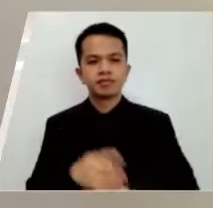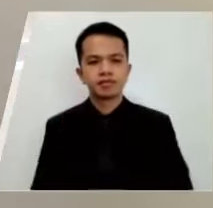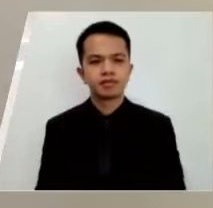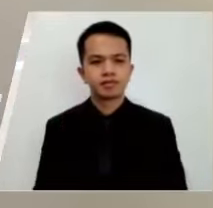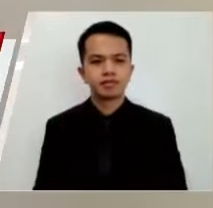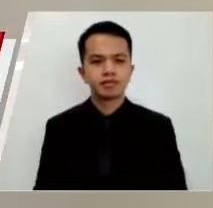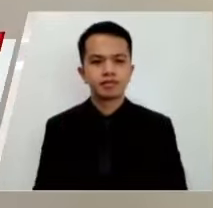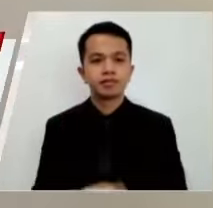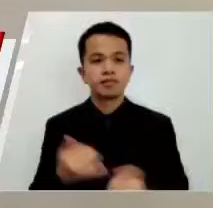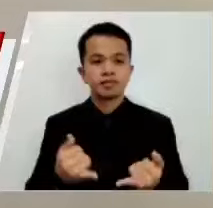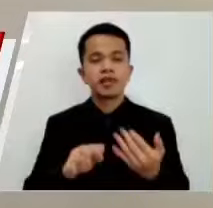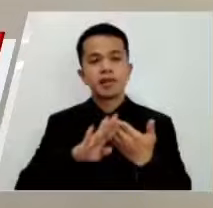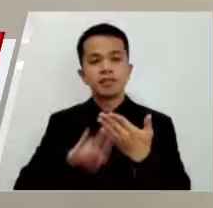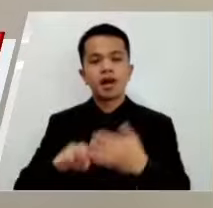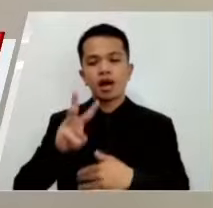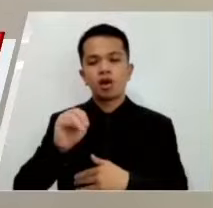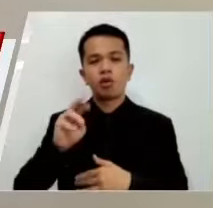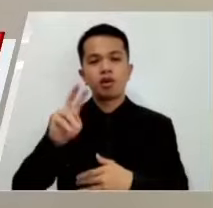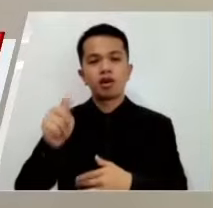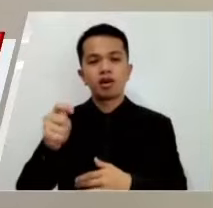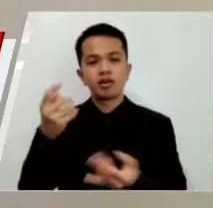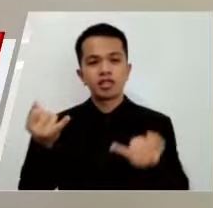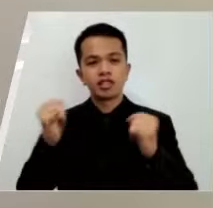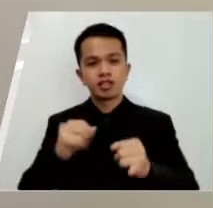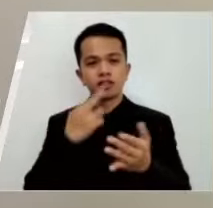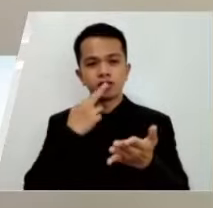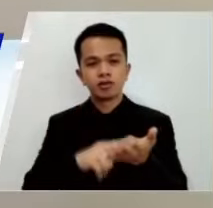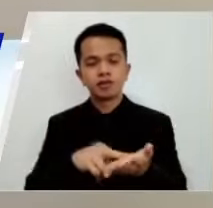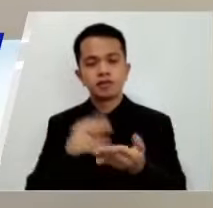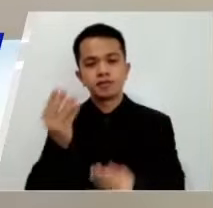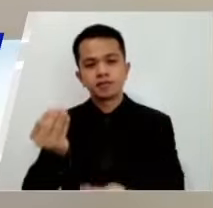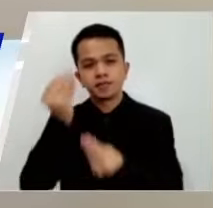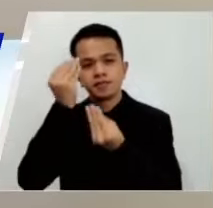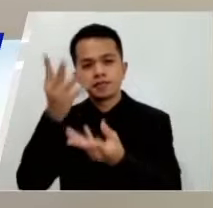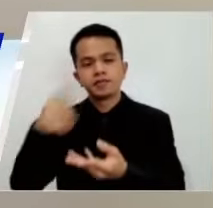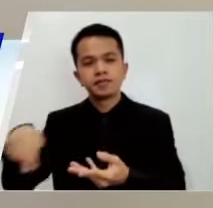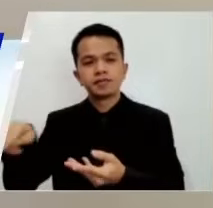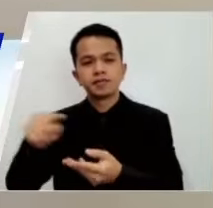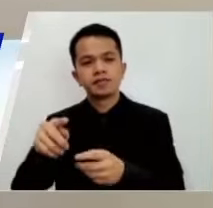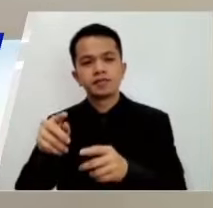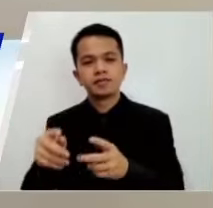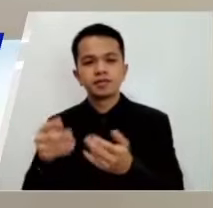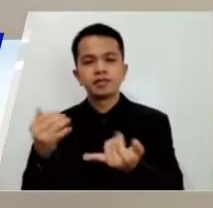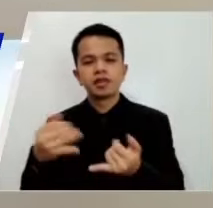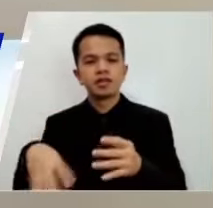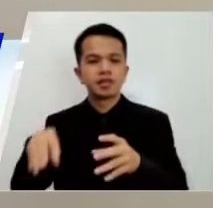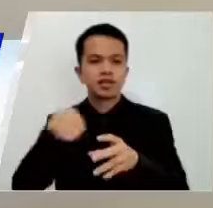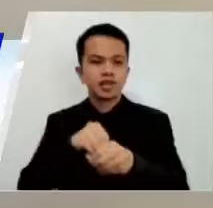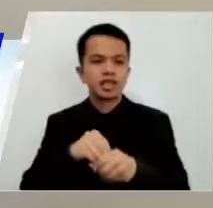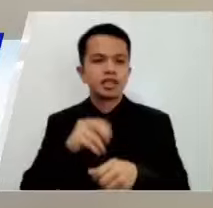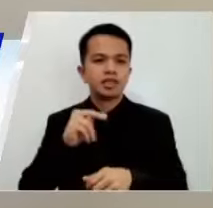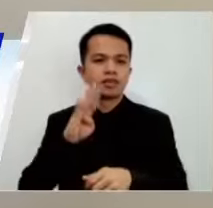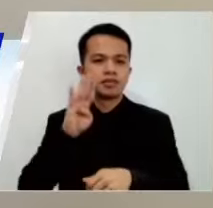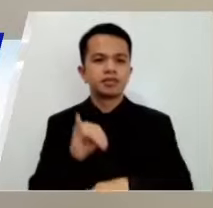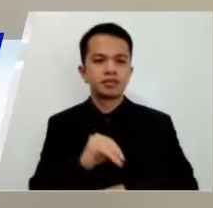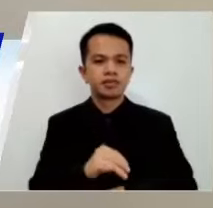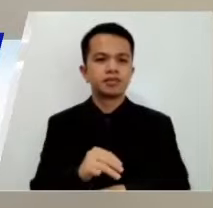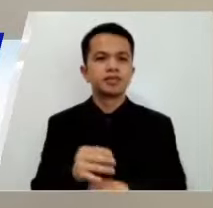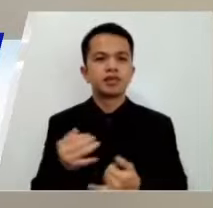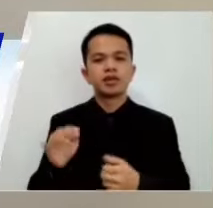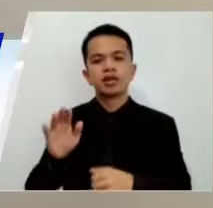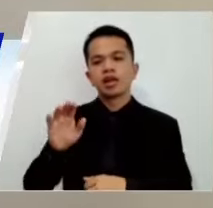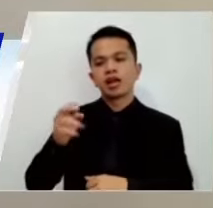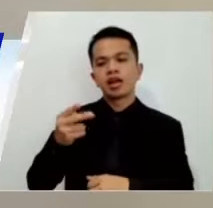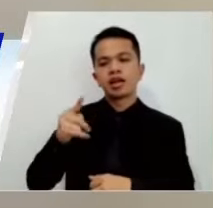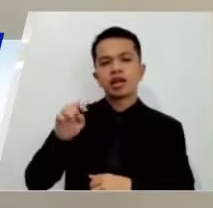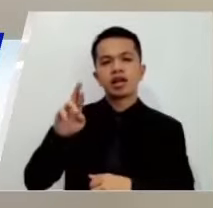sa issuing court at ipapaalam natin sa husgado na andito na sa kustodiya ng NBI si Mr. Guerrero. Aantayin